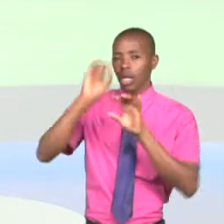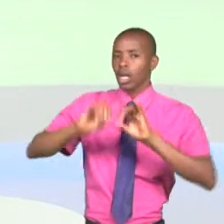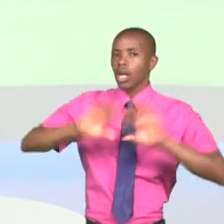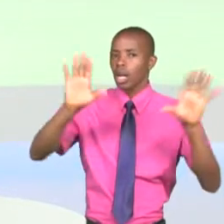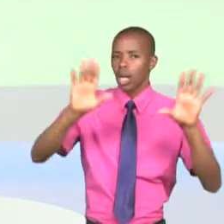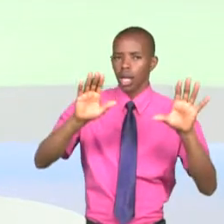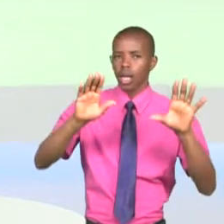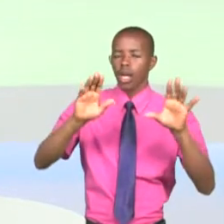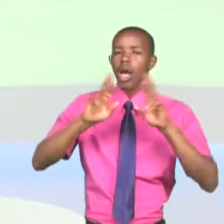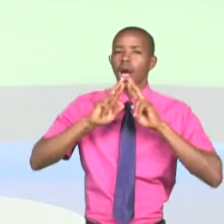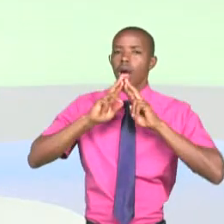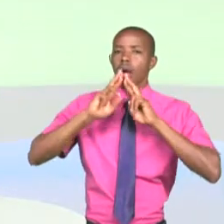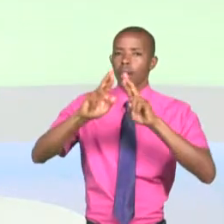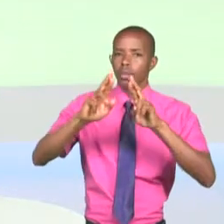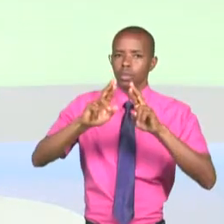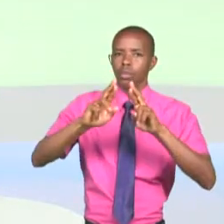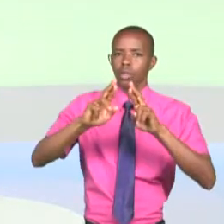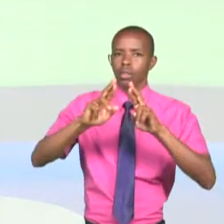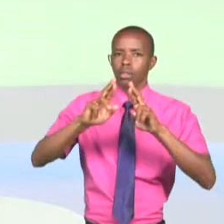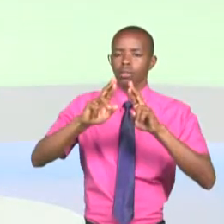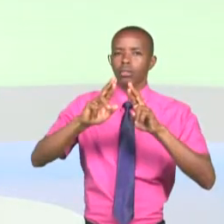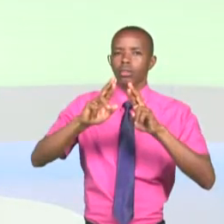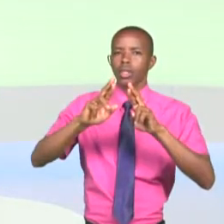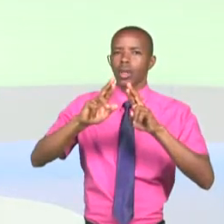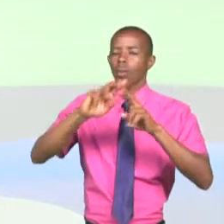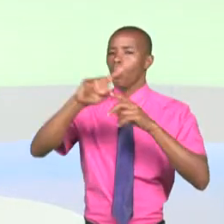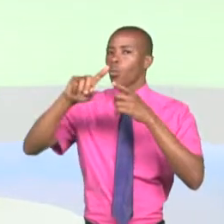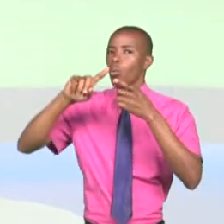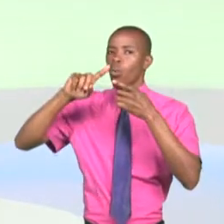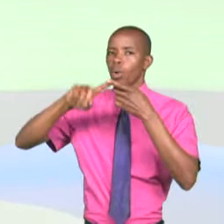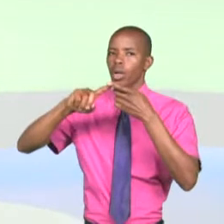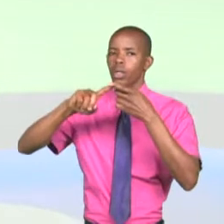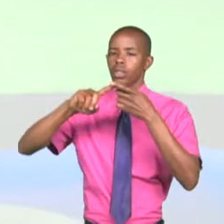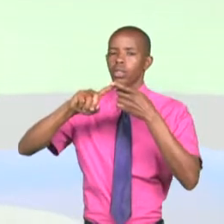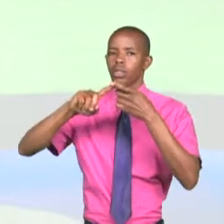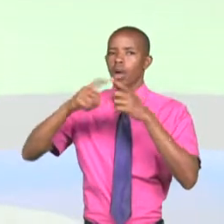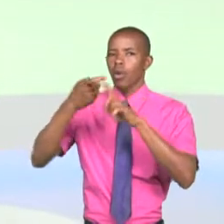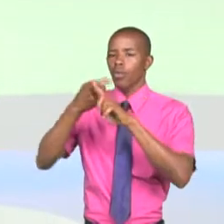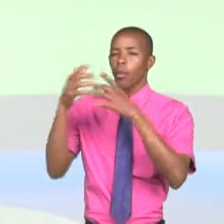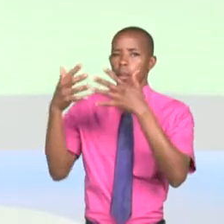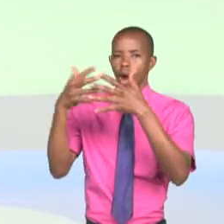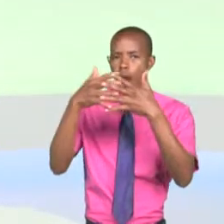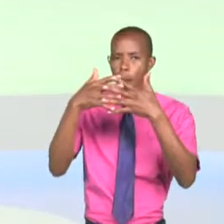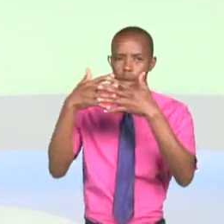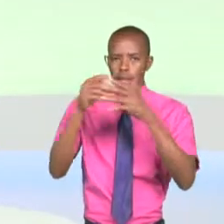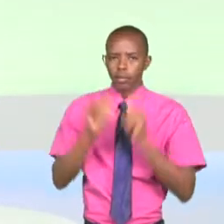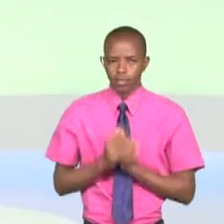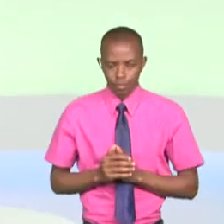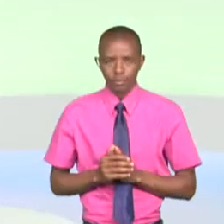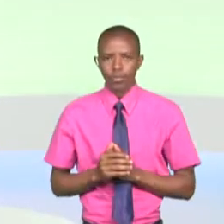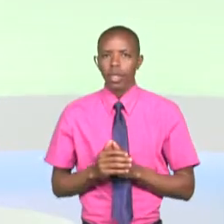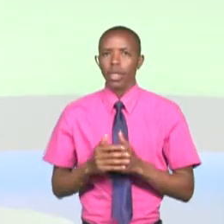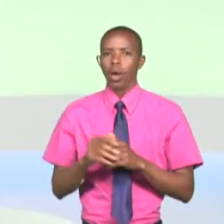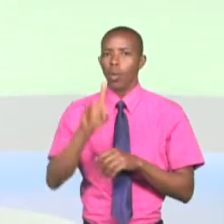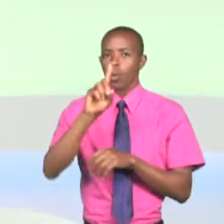ni matokeo ama tutakuwa tunapata matokeo lini haswa kutoka Marekani. Mtazamaji,